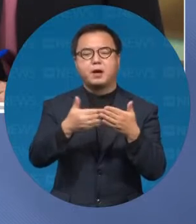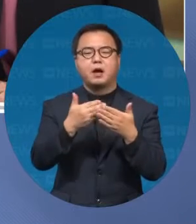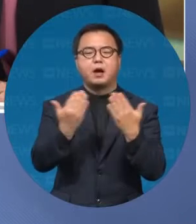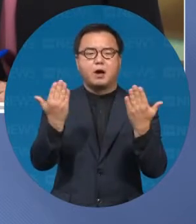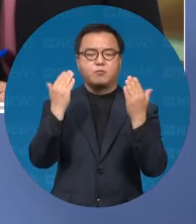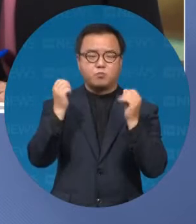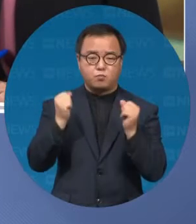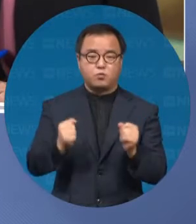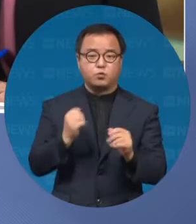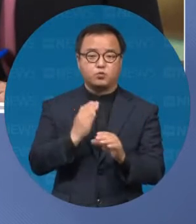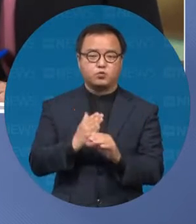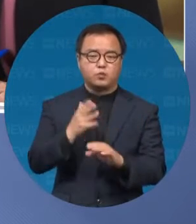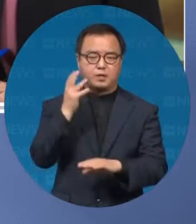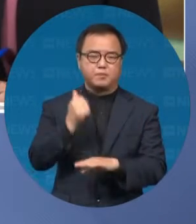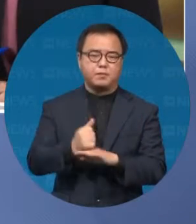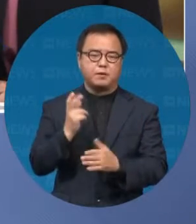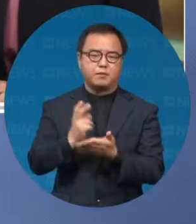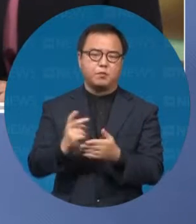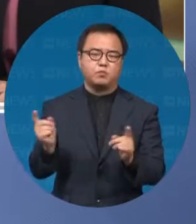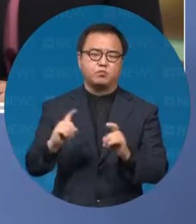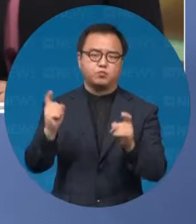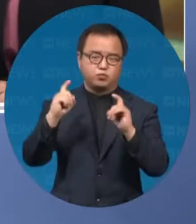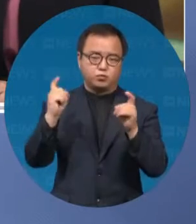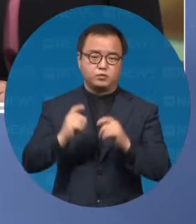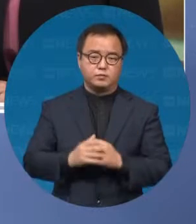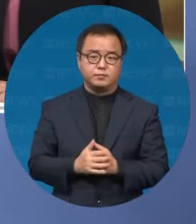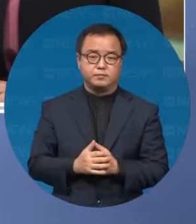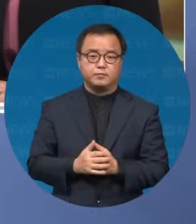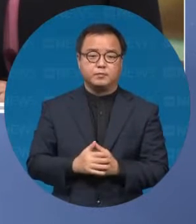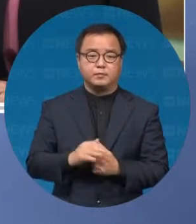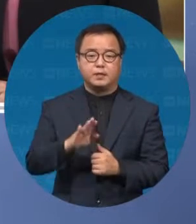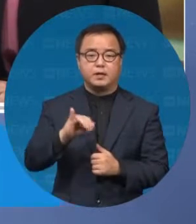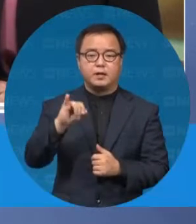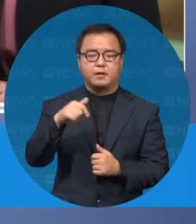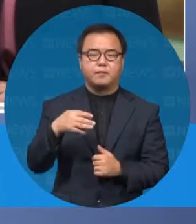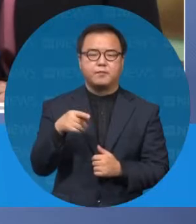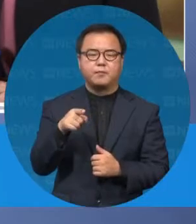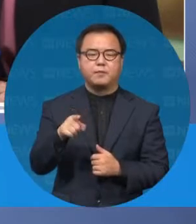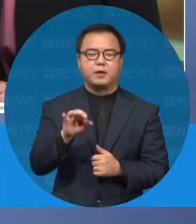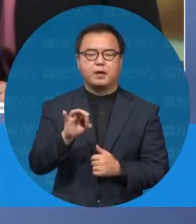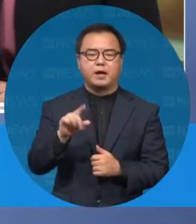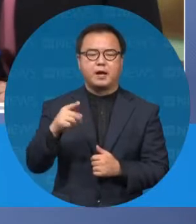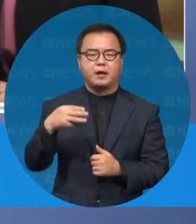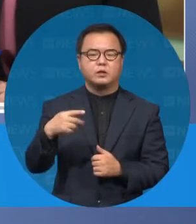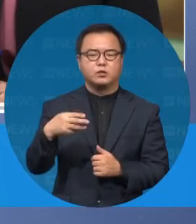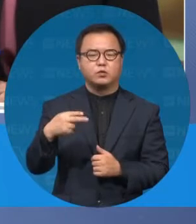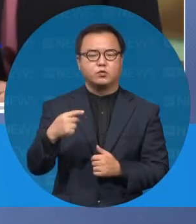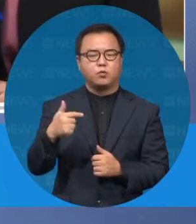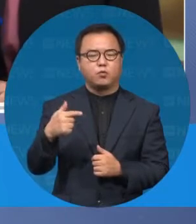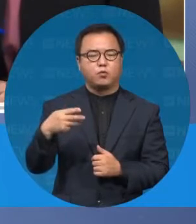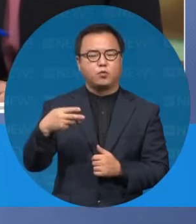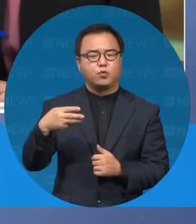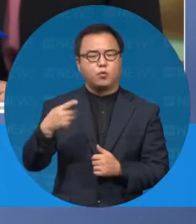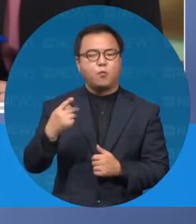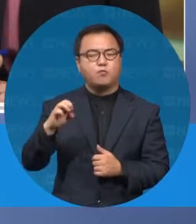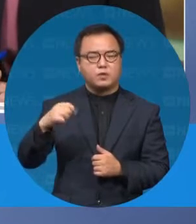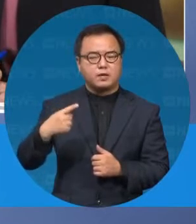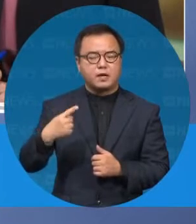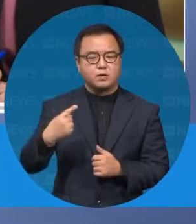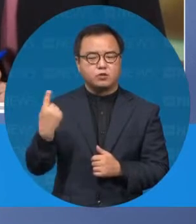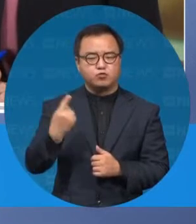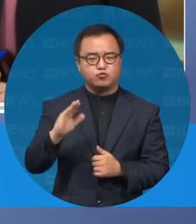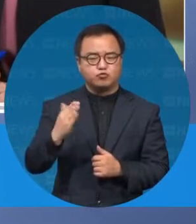결국 법적 분장 까지 가게 됐습니다 이 빅터 아르노 토토가 1930년대 그린 이 워싱턴 의